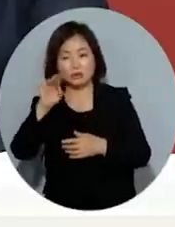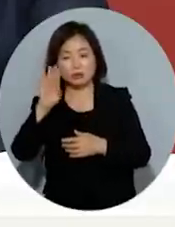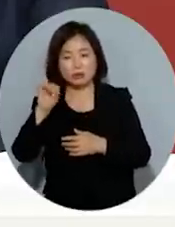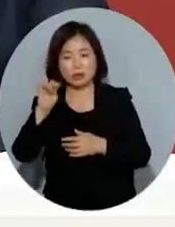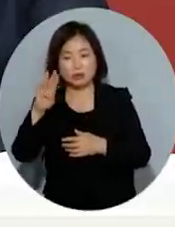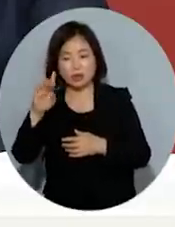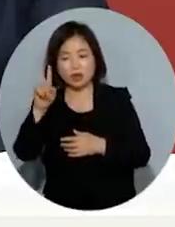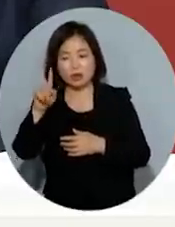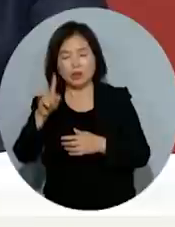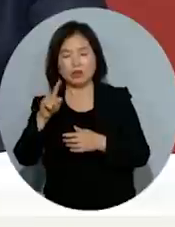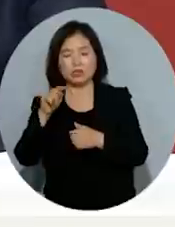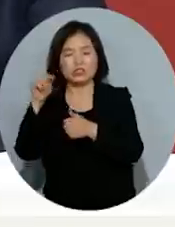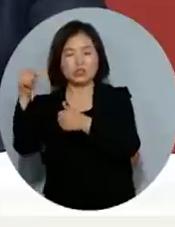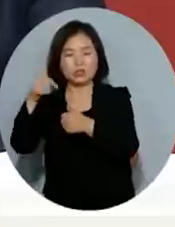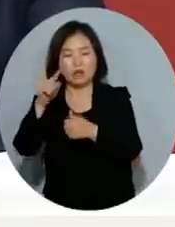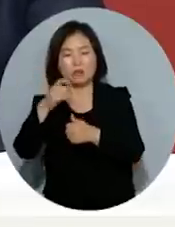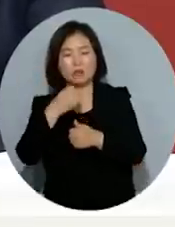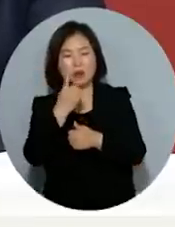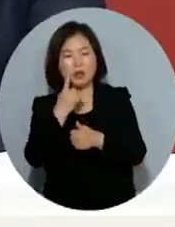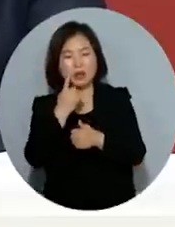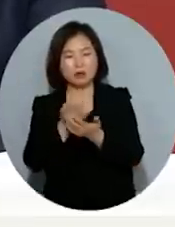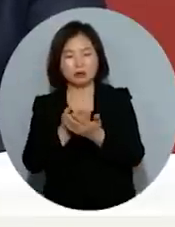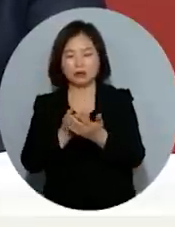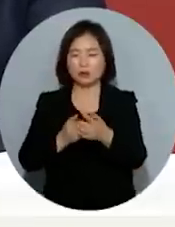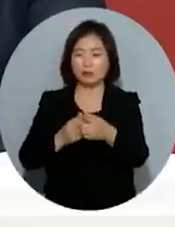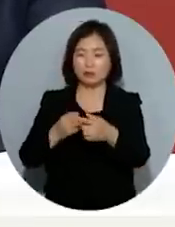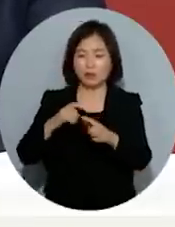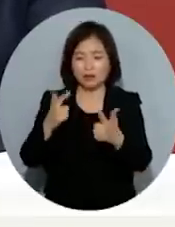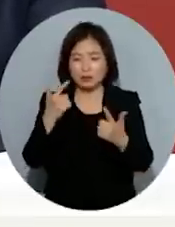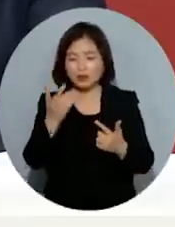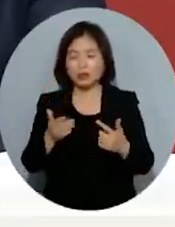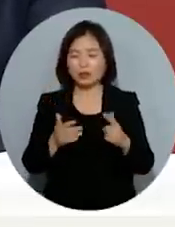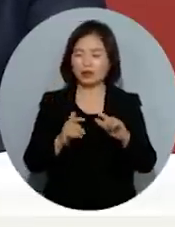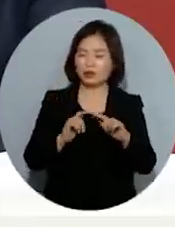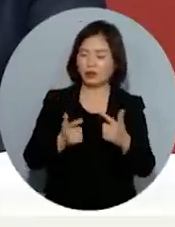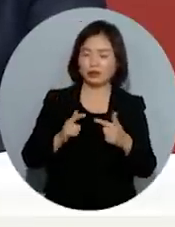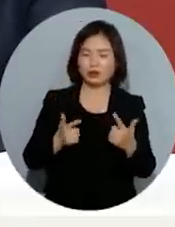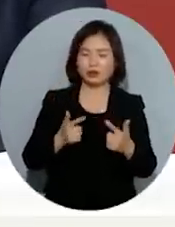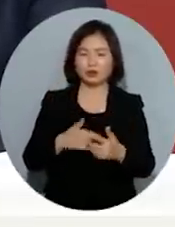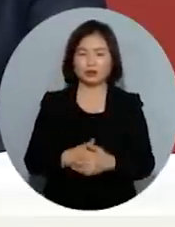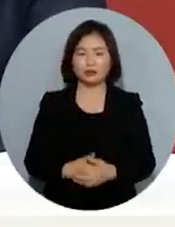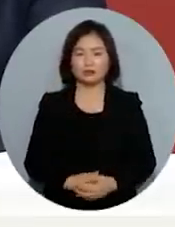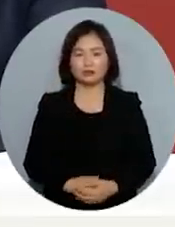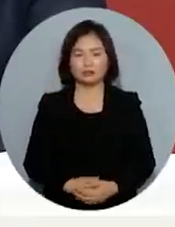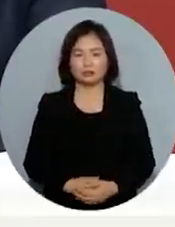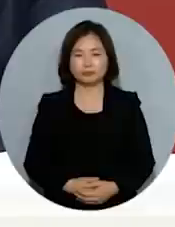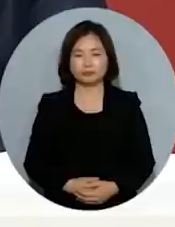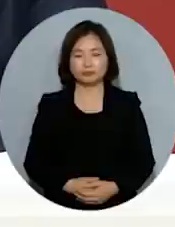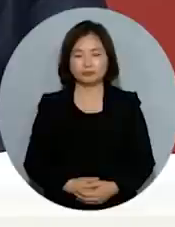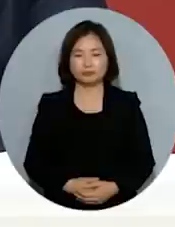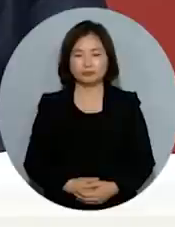한마디만 하라 이렇게 했다는데 그것도 아닙니까? 터무니없는 말씀을 하고 계시네. 알겠습니다. 예.